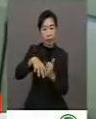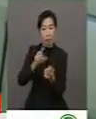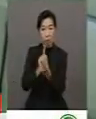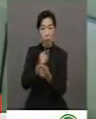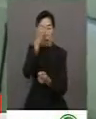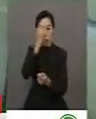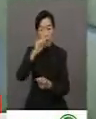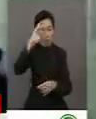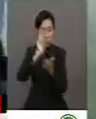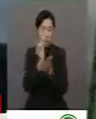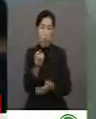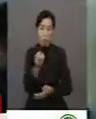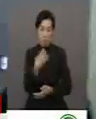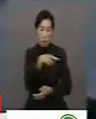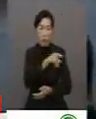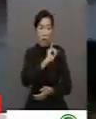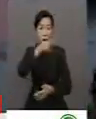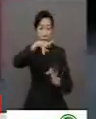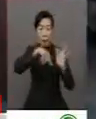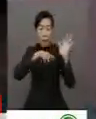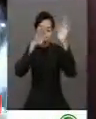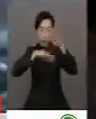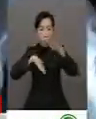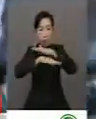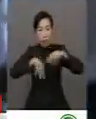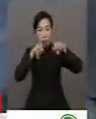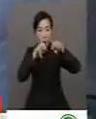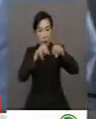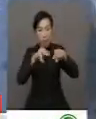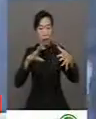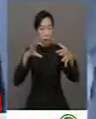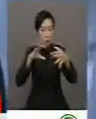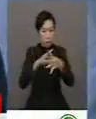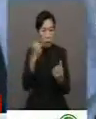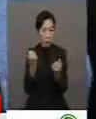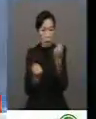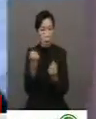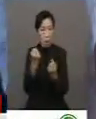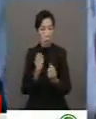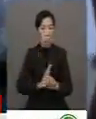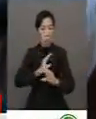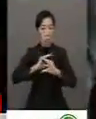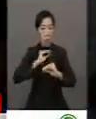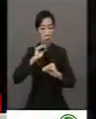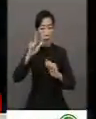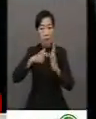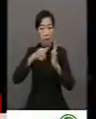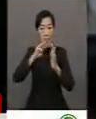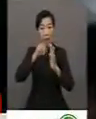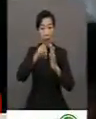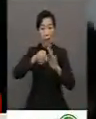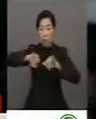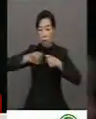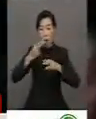หนึ่งในพยานและมีส่วนเกี่ยวข้องกับคดีการครอบครองรถยนต์ลัมโบกินีของนายอัครกิจวรโรจน์เจริญเดชหรือเบนซ์เร